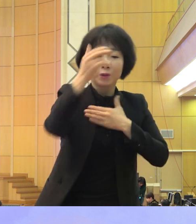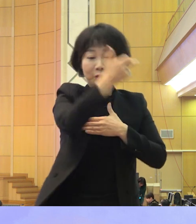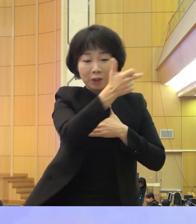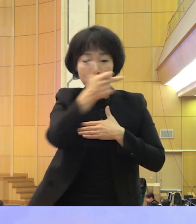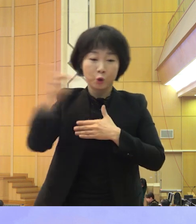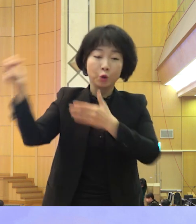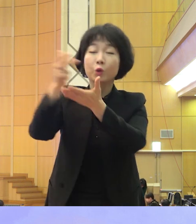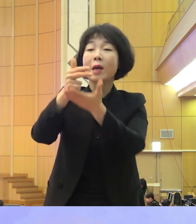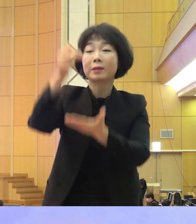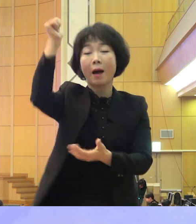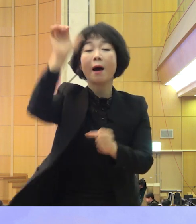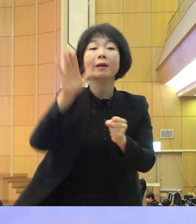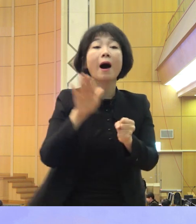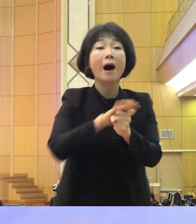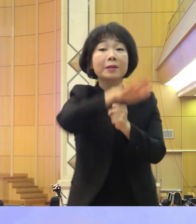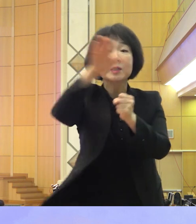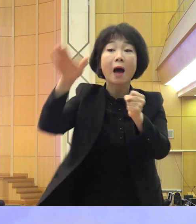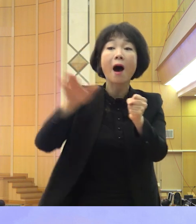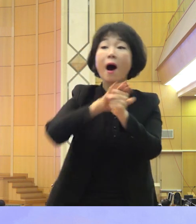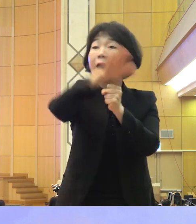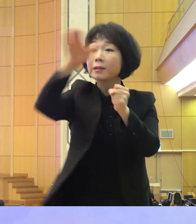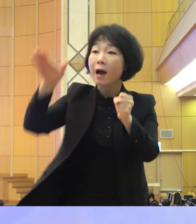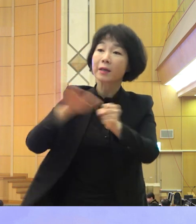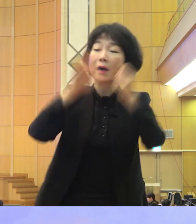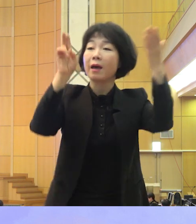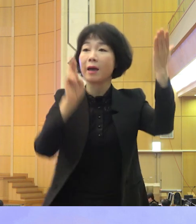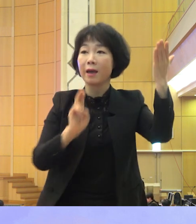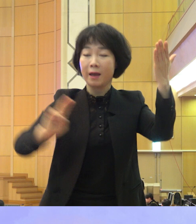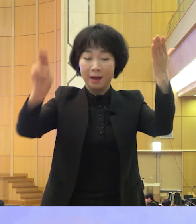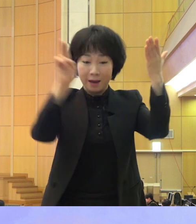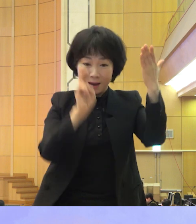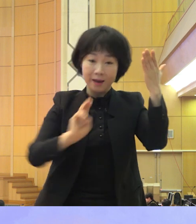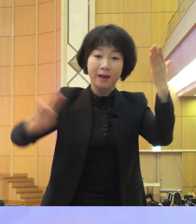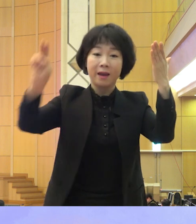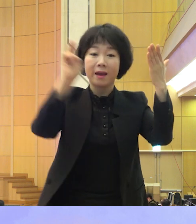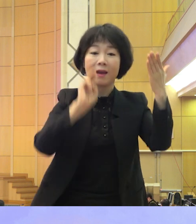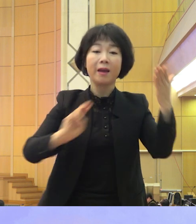변화되었네. 크신 주의 사랑, 주님 한 분만으로,